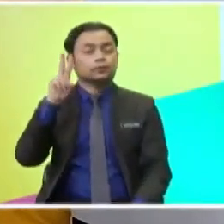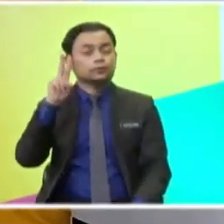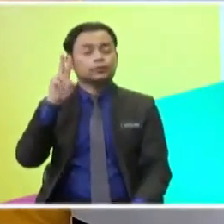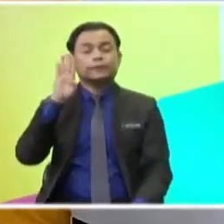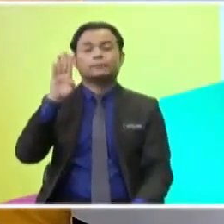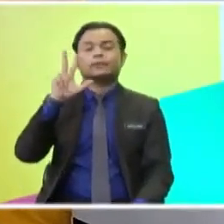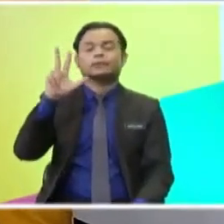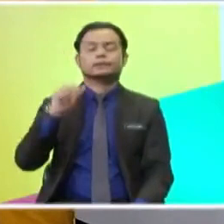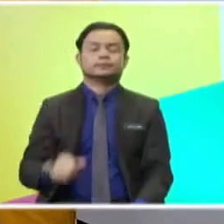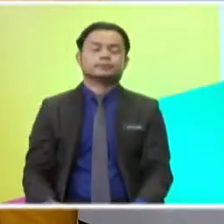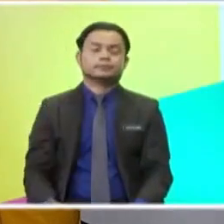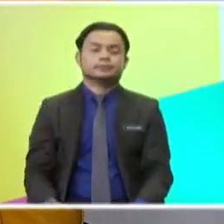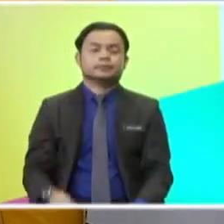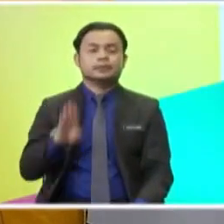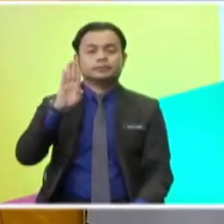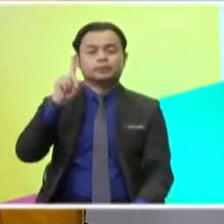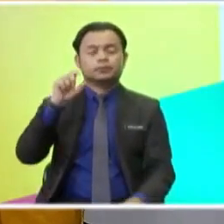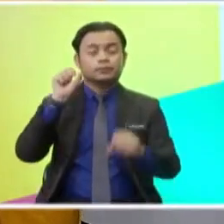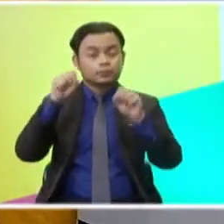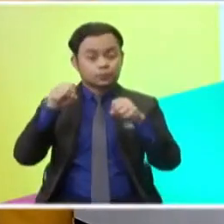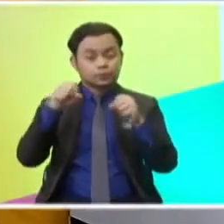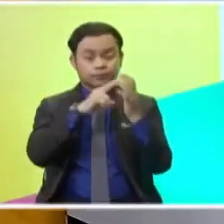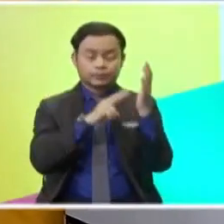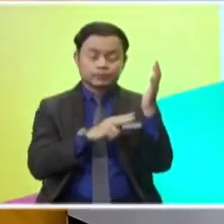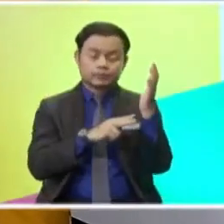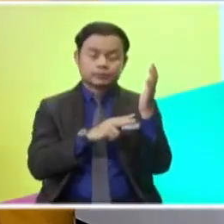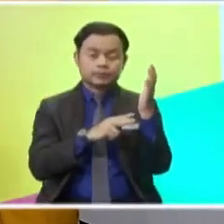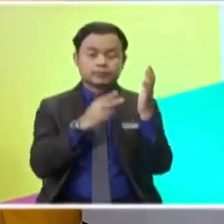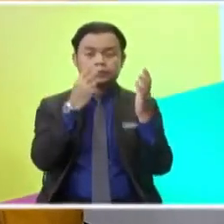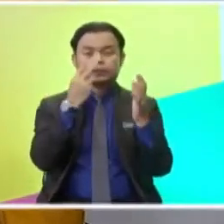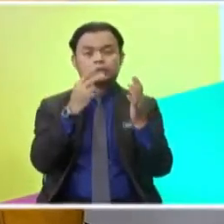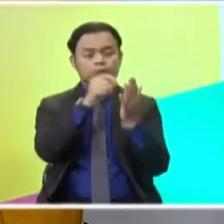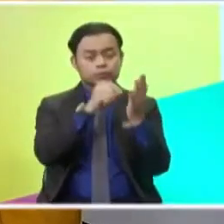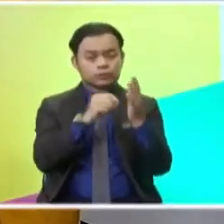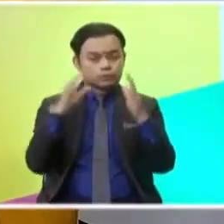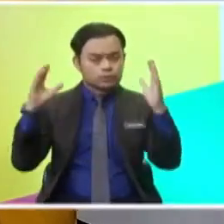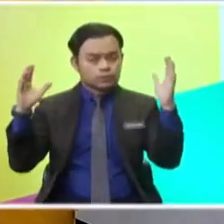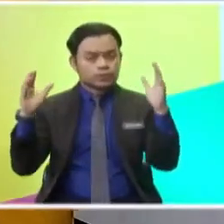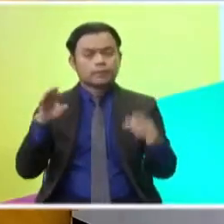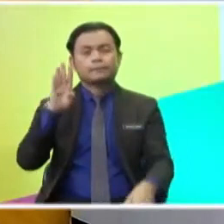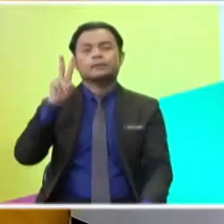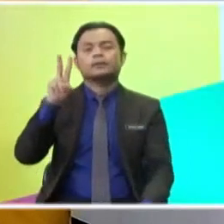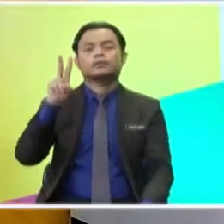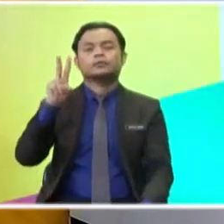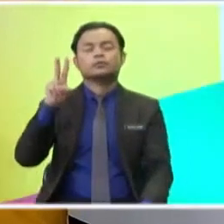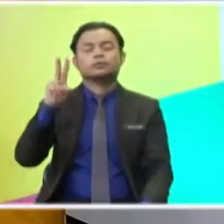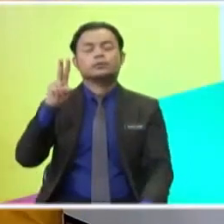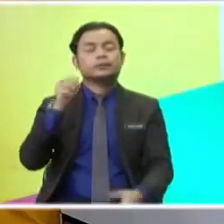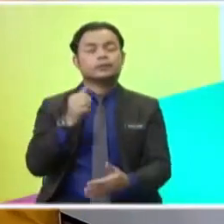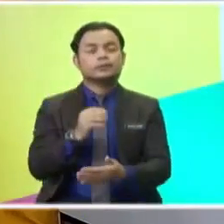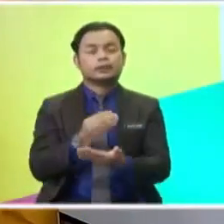tulisan besar. Kalau B2 membaca dengan alat bantuan, B1 membaca menggunakan tulisan Braille.